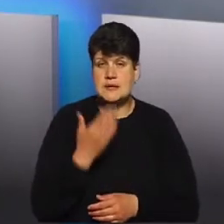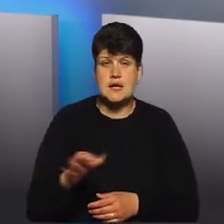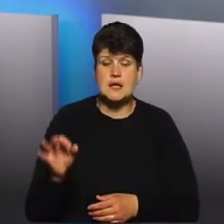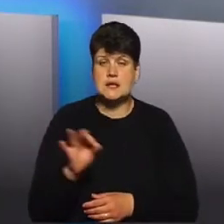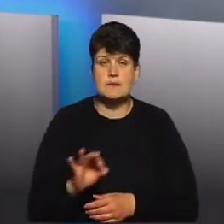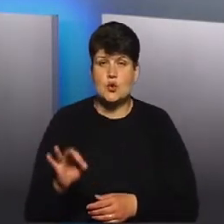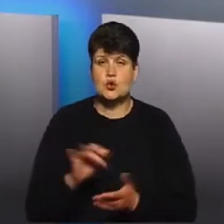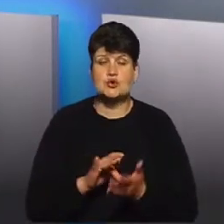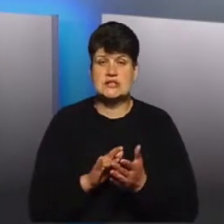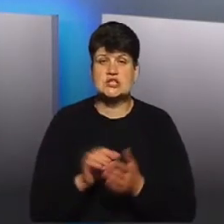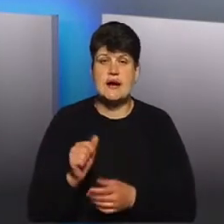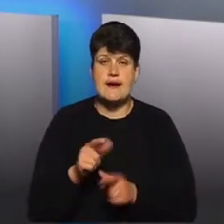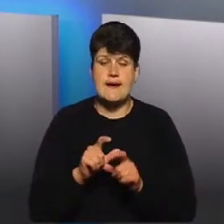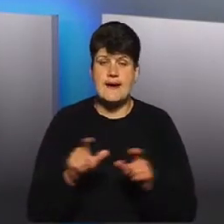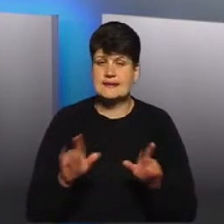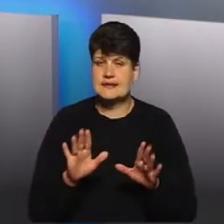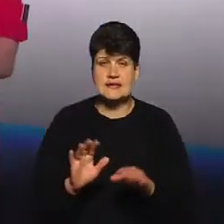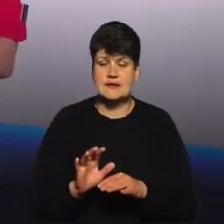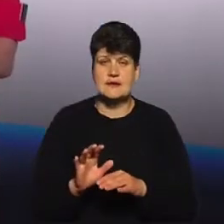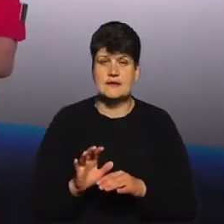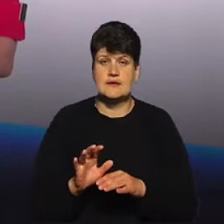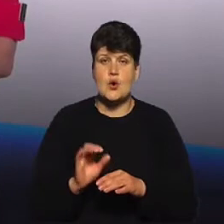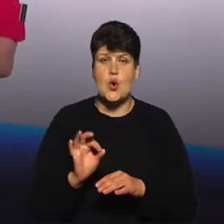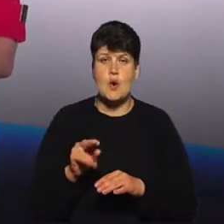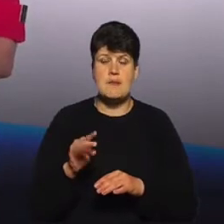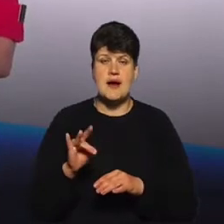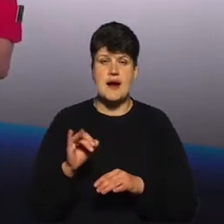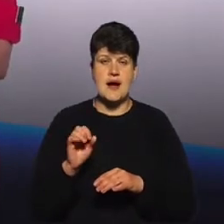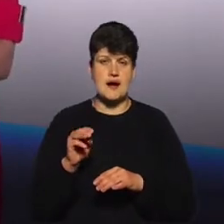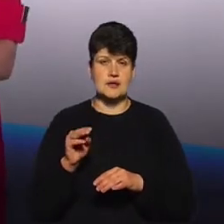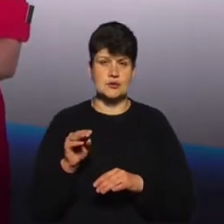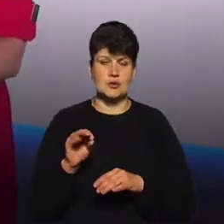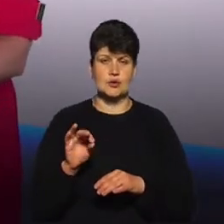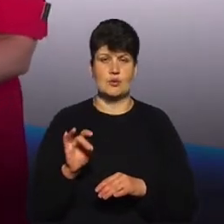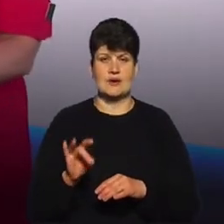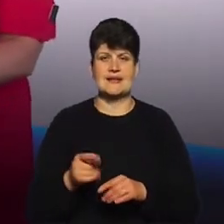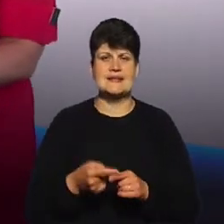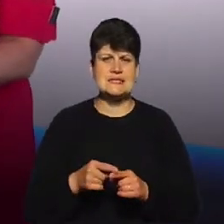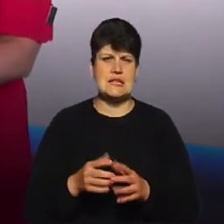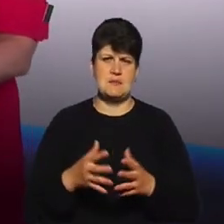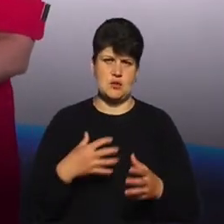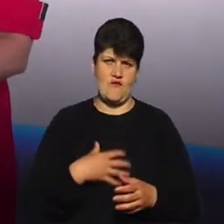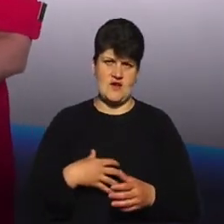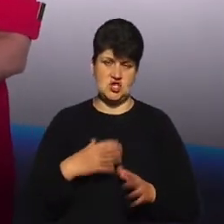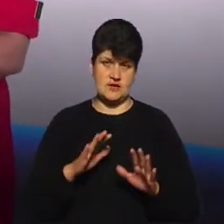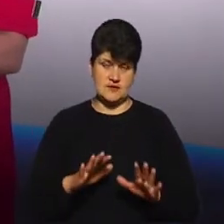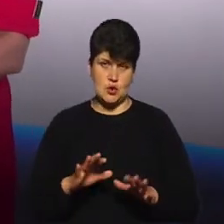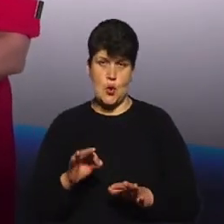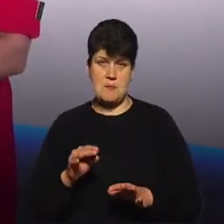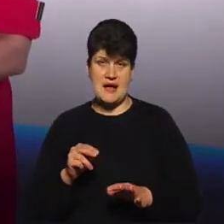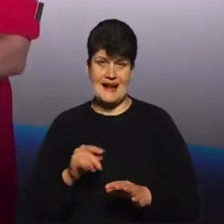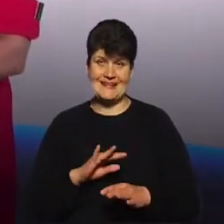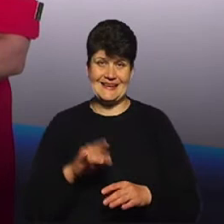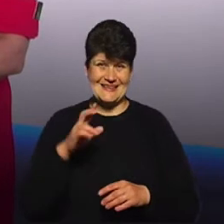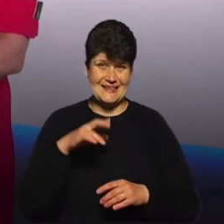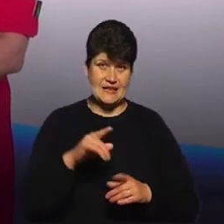тільки висилає людей так за кордон. Туристичний оператор. Туристичний оператор – це набагато важливіше. Оператор, він не тільки з країни, але й в країну іноземців